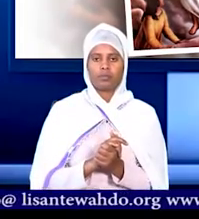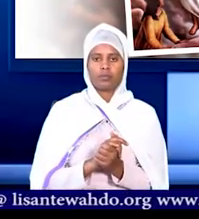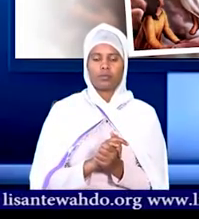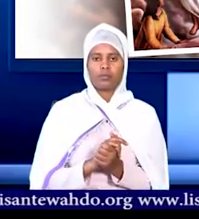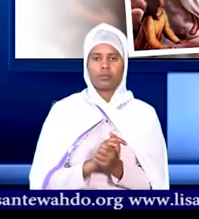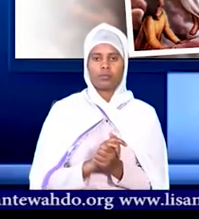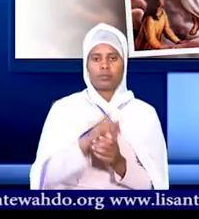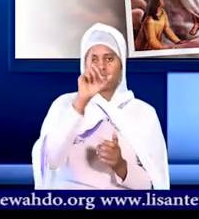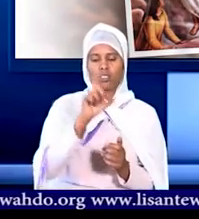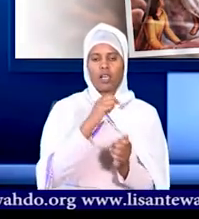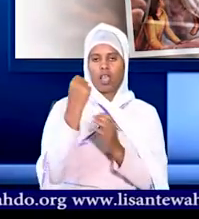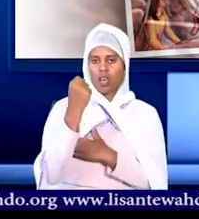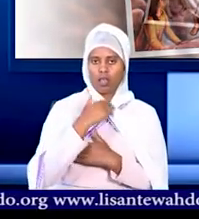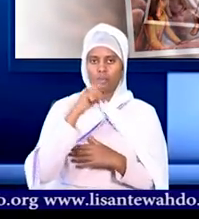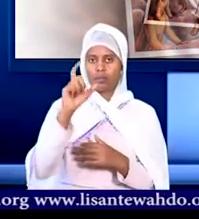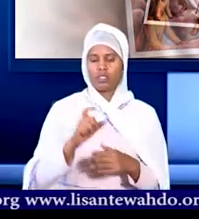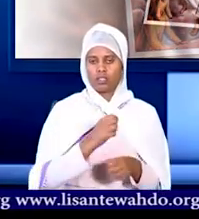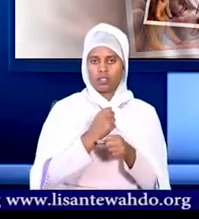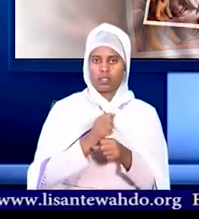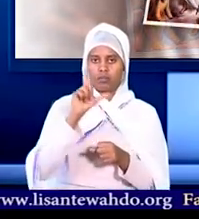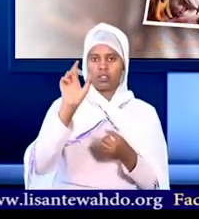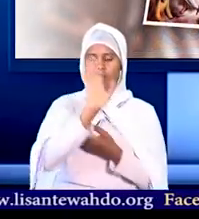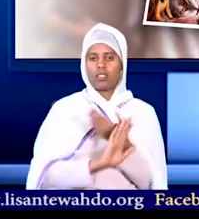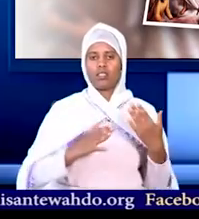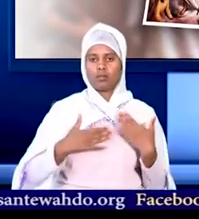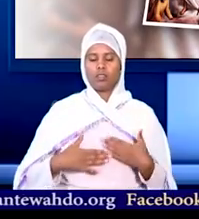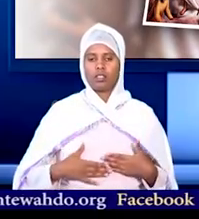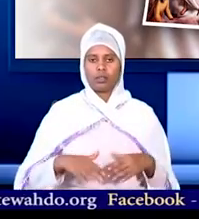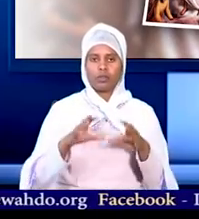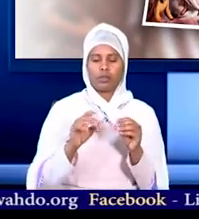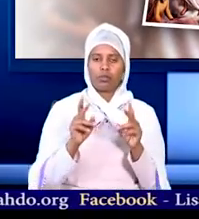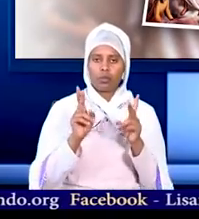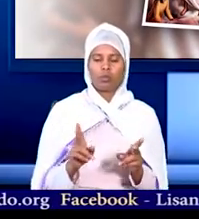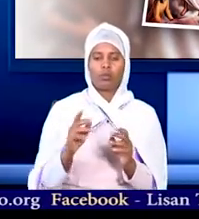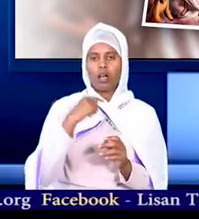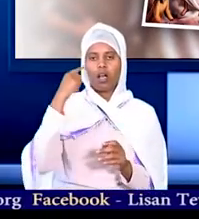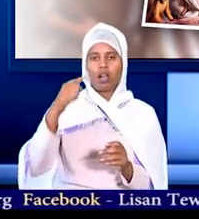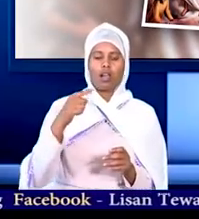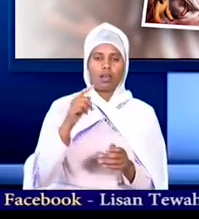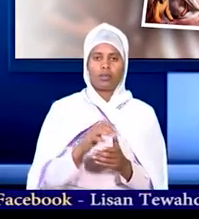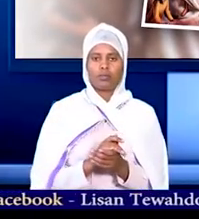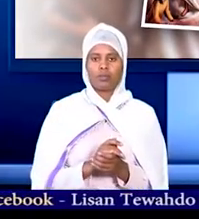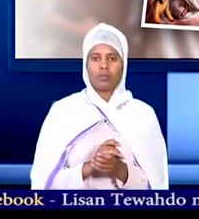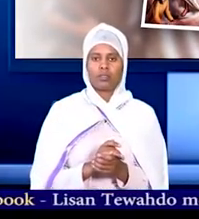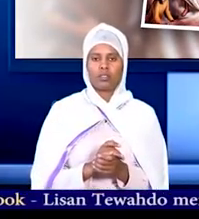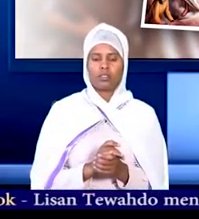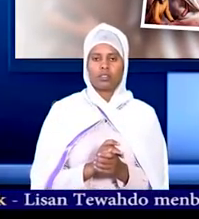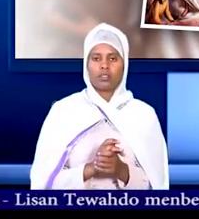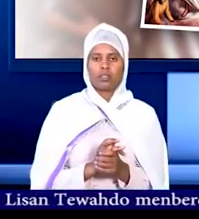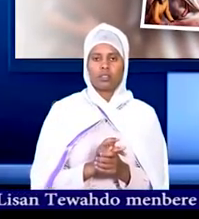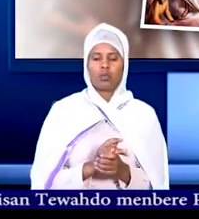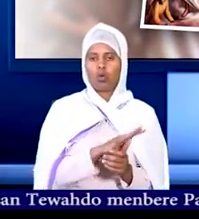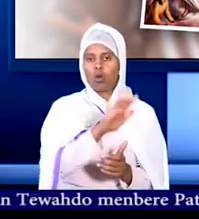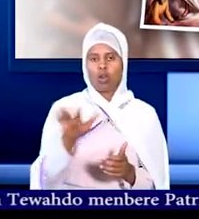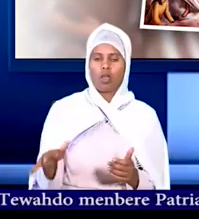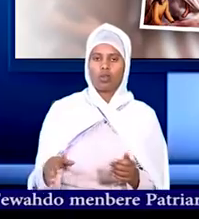እዚ መስቀል ሓይልና፣ መስቀል ፅንዓትና፣ መስቀል መድሓኒ ነፍስና በዚ ቃል እዚ